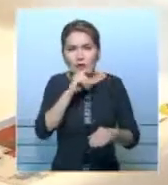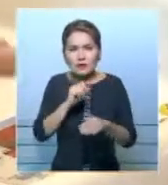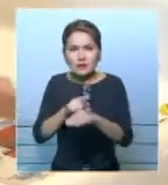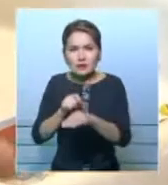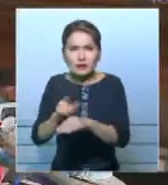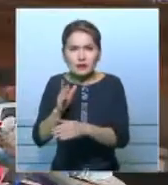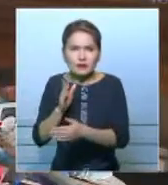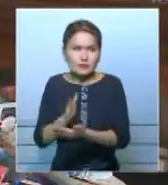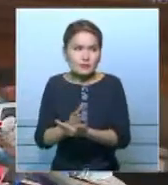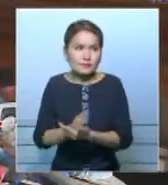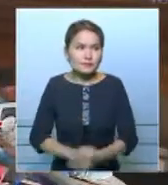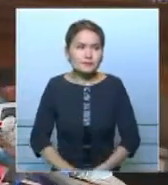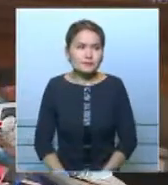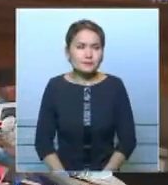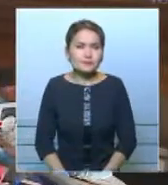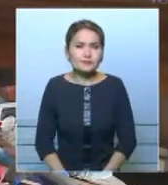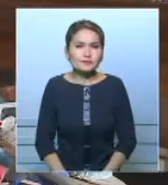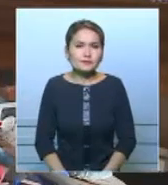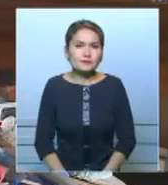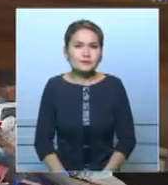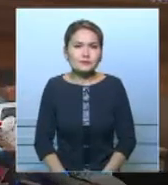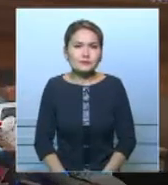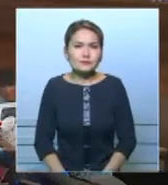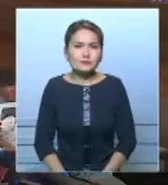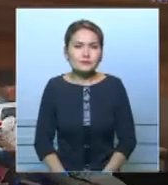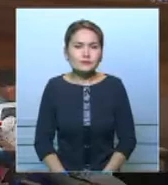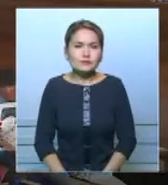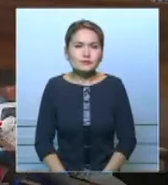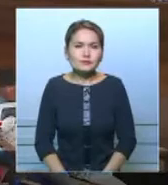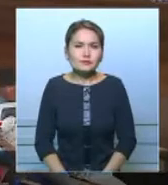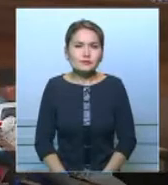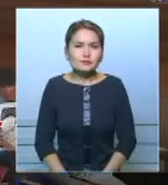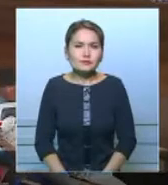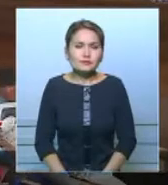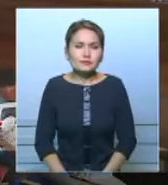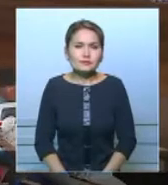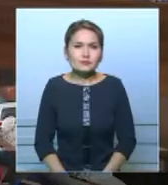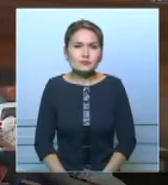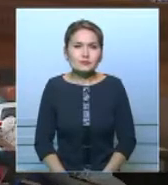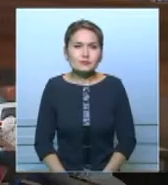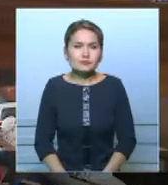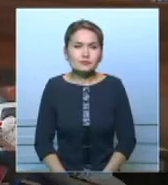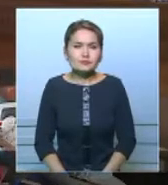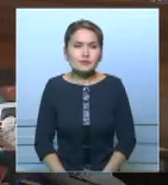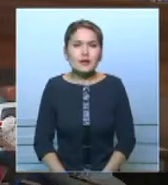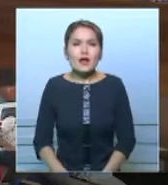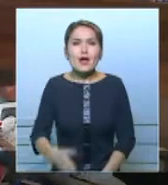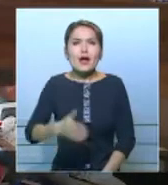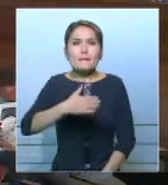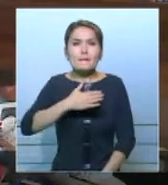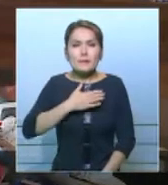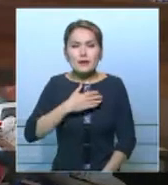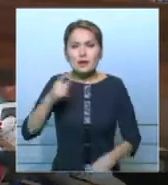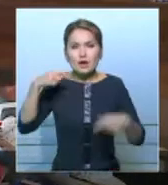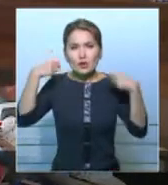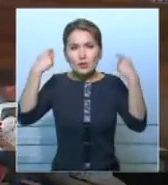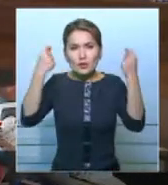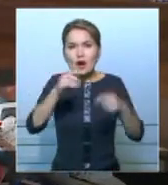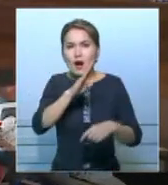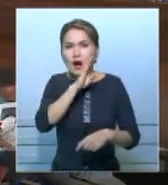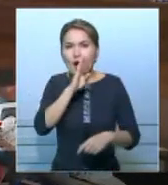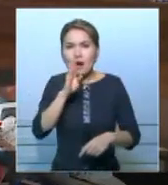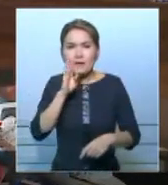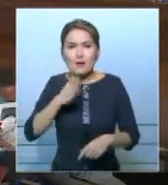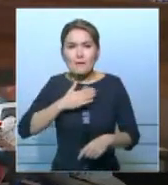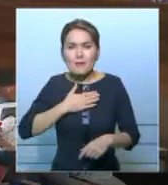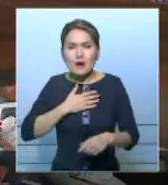Мне нравится, как моя мама делает букеты из конфет. Мы на мое день рождения. Менің туған күнімде анам маған арнап тәттілерден